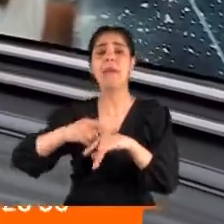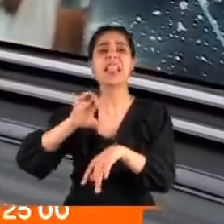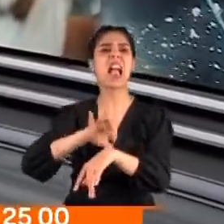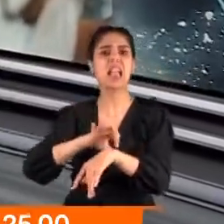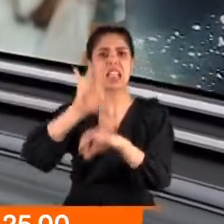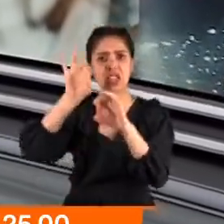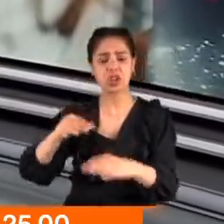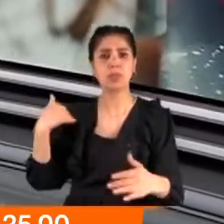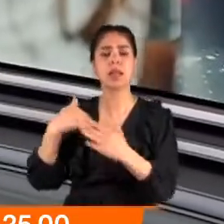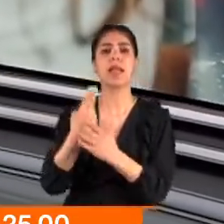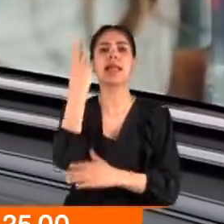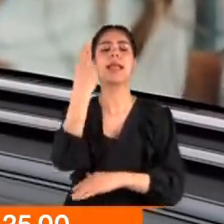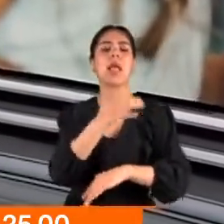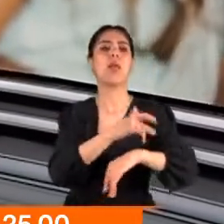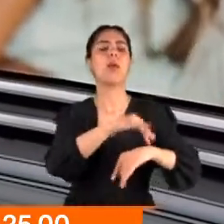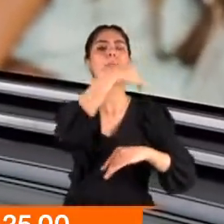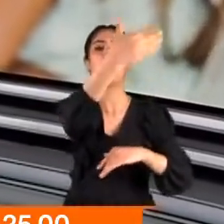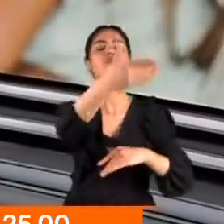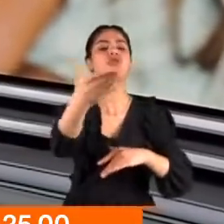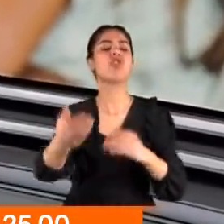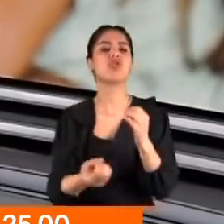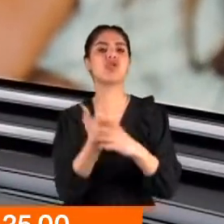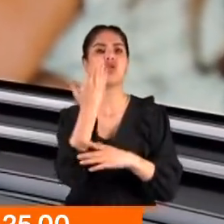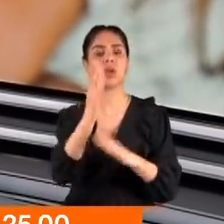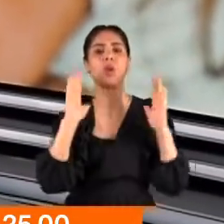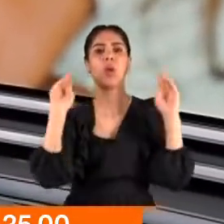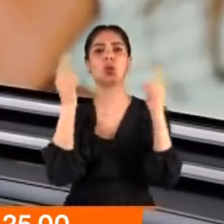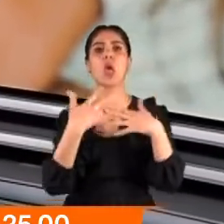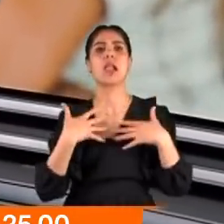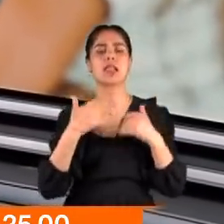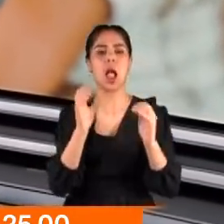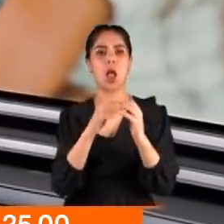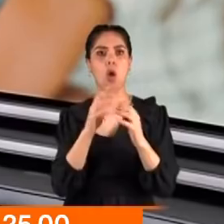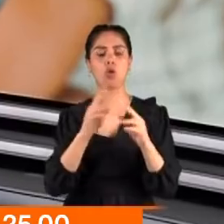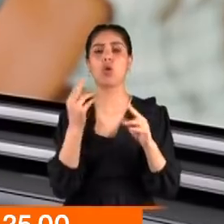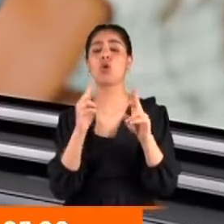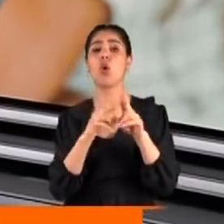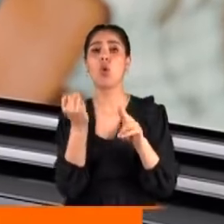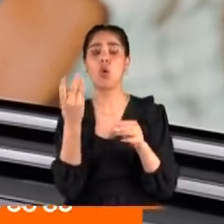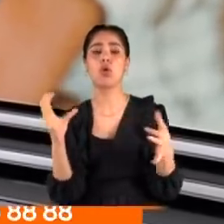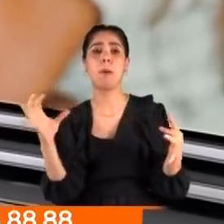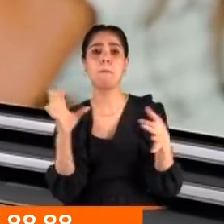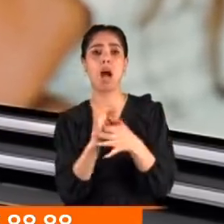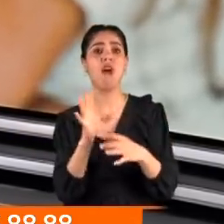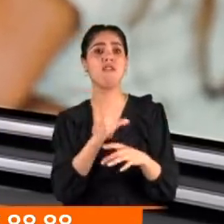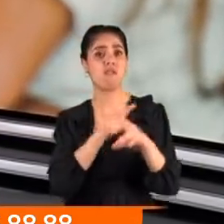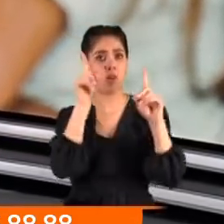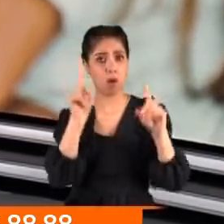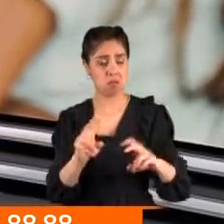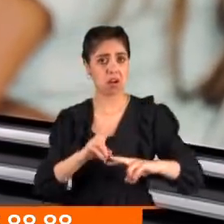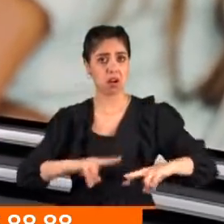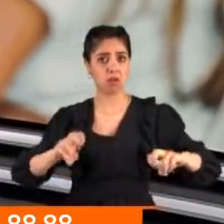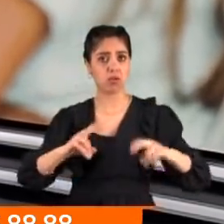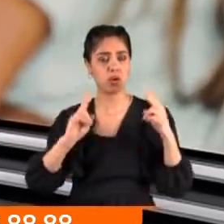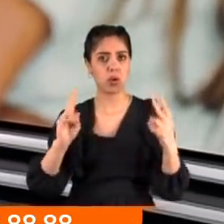şimdiye kadar 7 ülkede daha görüldü. Dünya Sağlık Örgütü hastalığın COVID-19'la bir bağlantısı var mı araştırması